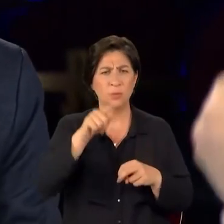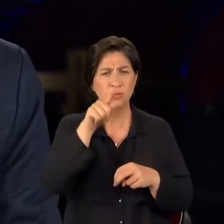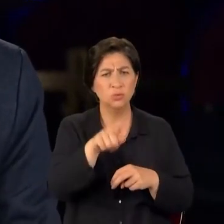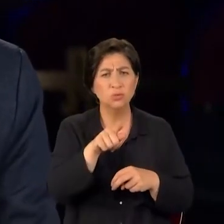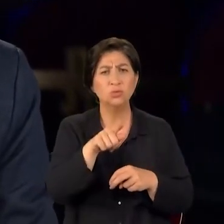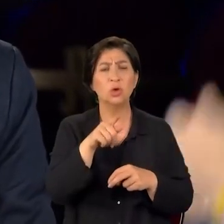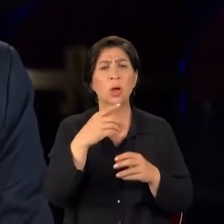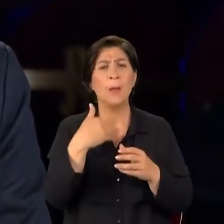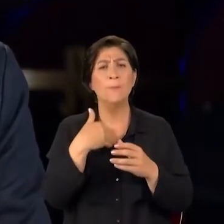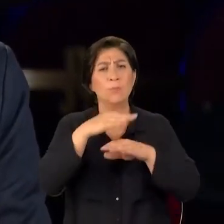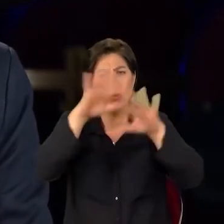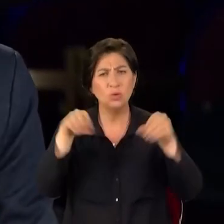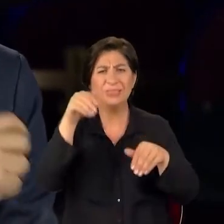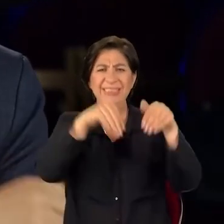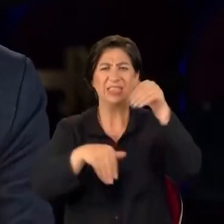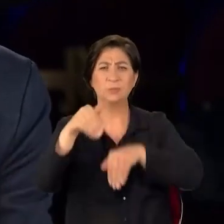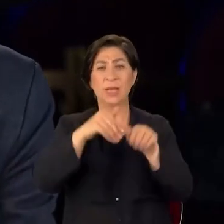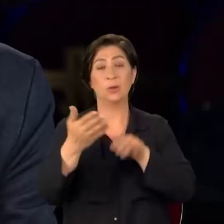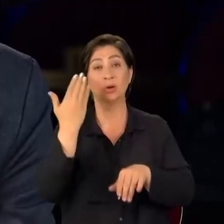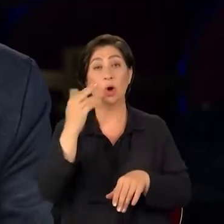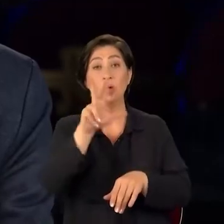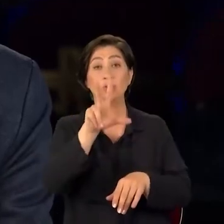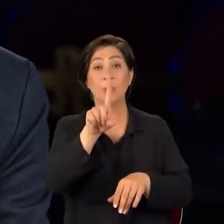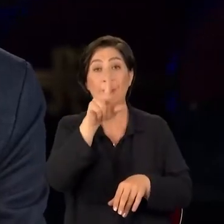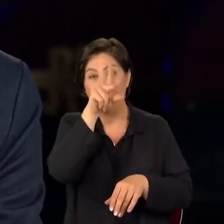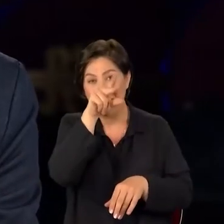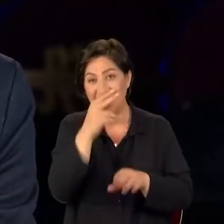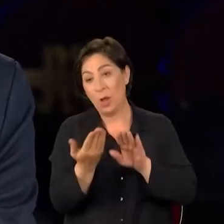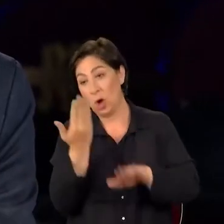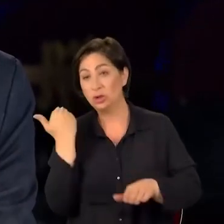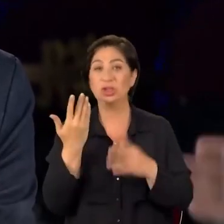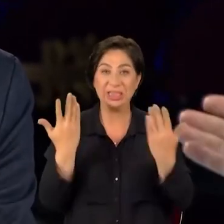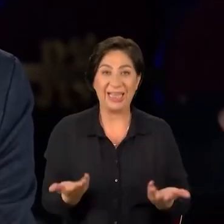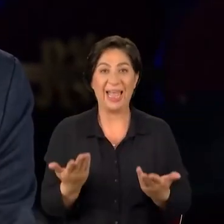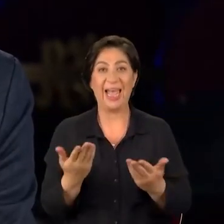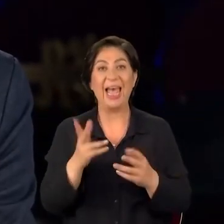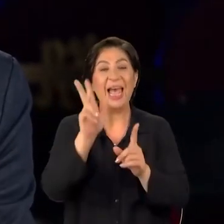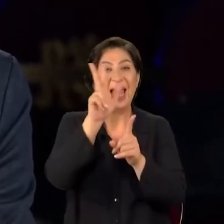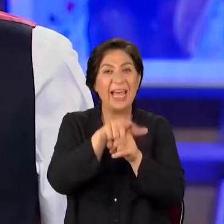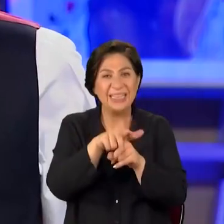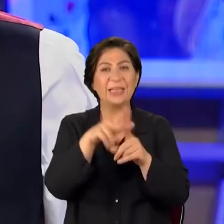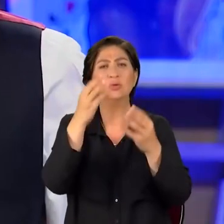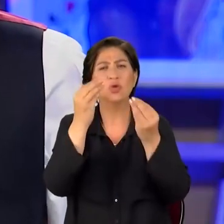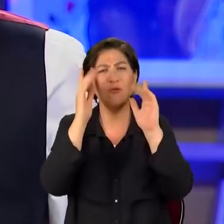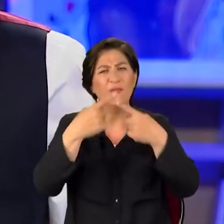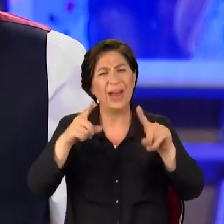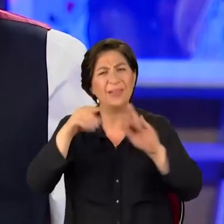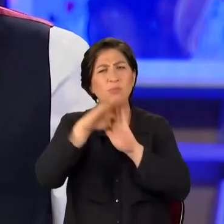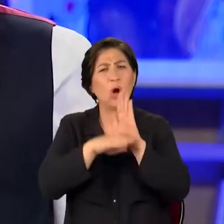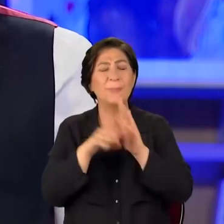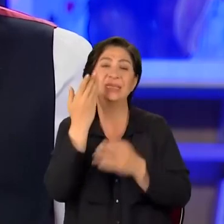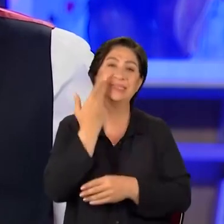ben bütün seçimlerden önce bizim 31 Mart seçimlerinden önce de katıldığınız çeşitli programlarda